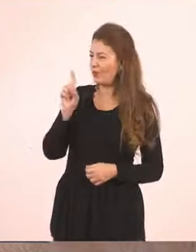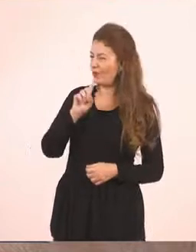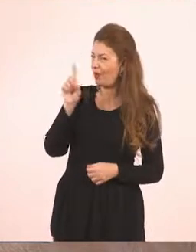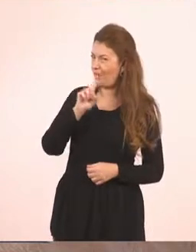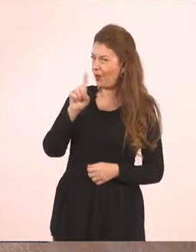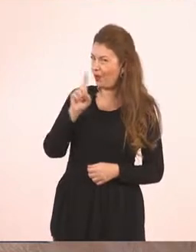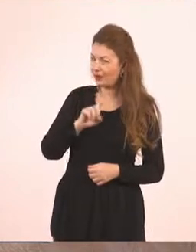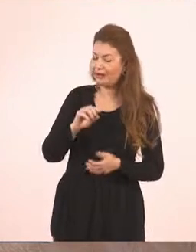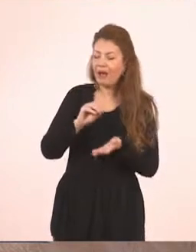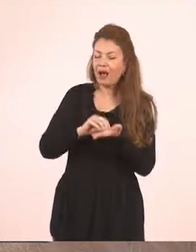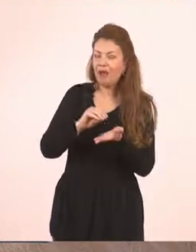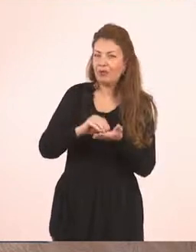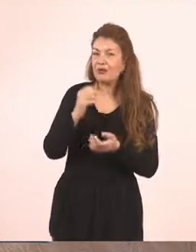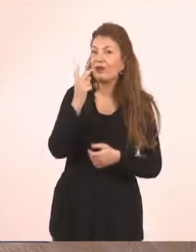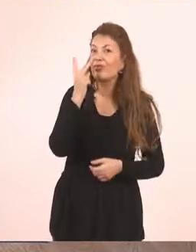Προτελευταίο.